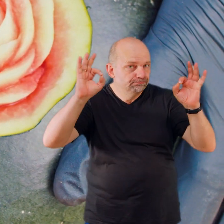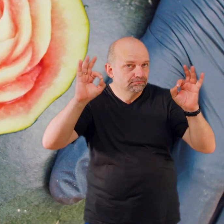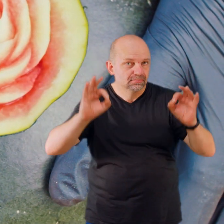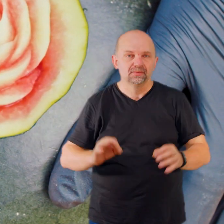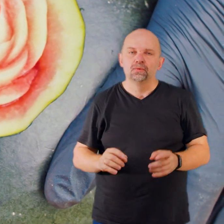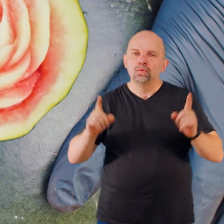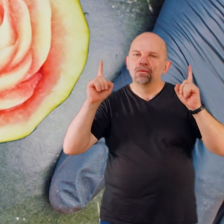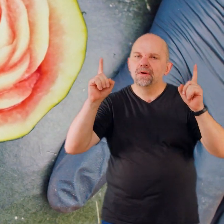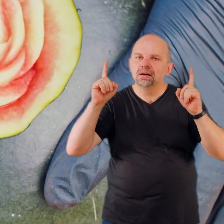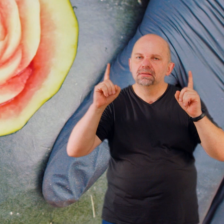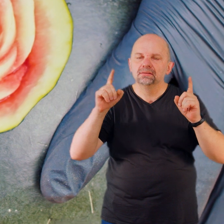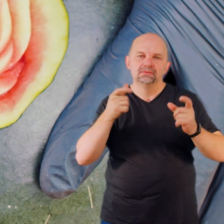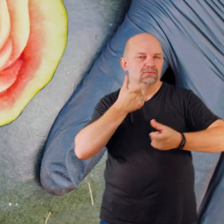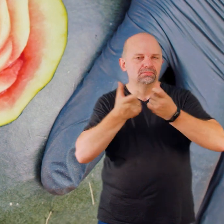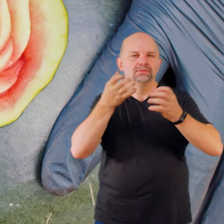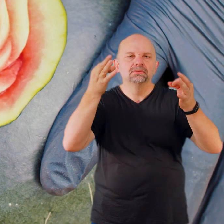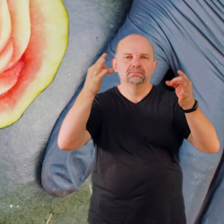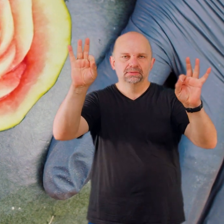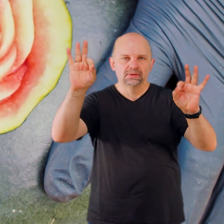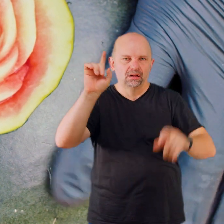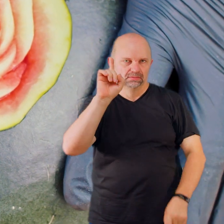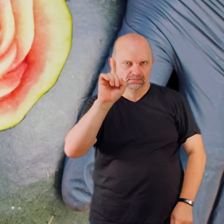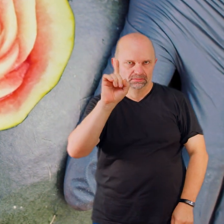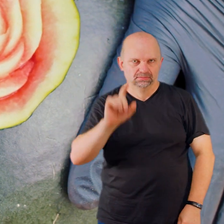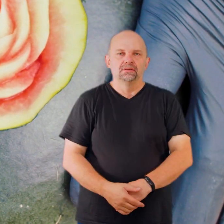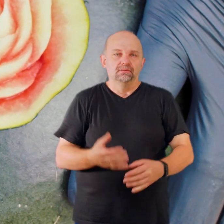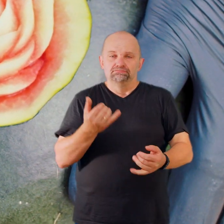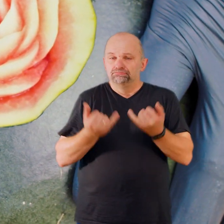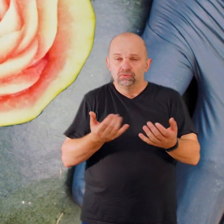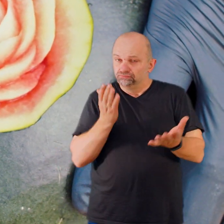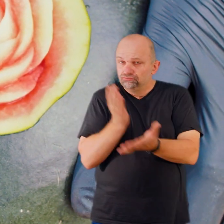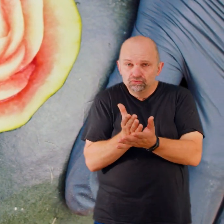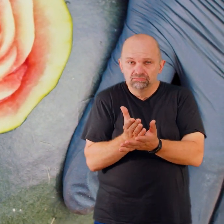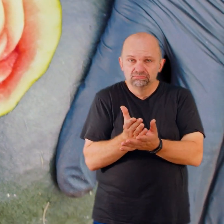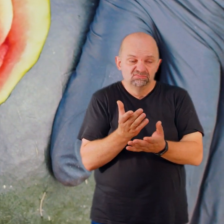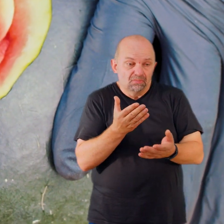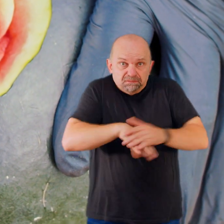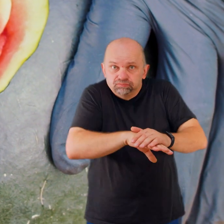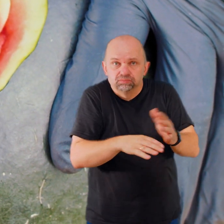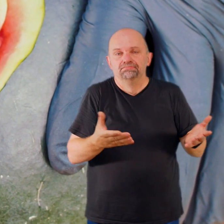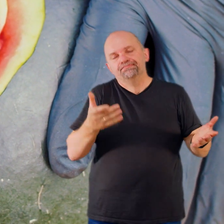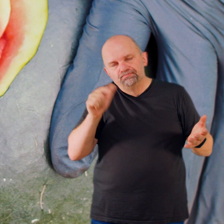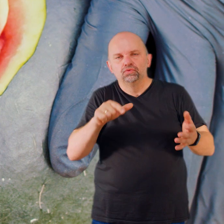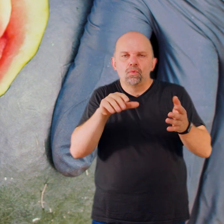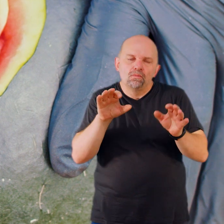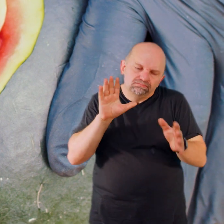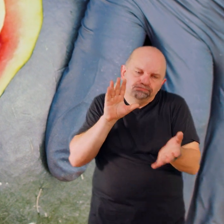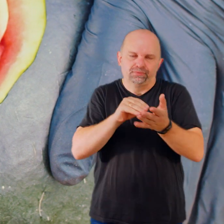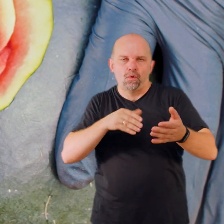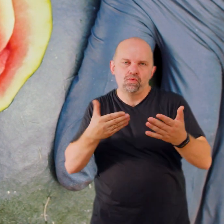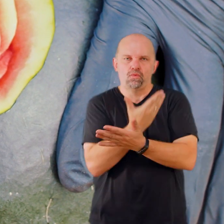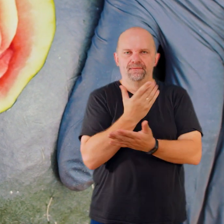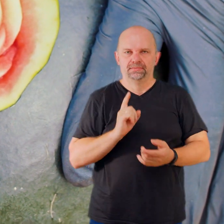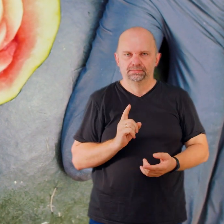nowa. Tylko już jednolitym cięciem powtarzamy. 90 stopni, 45, poprzecina nam te wszystkie elementy